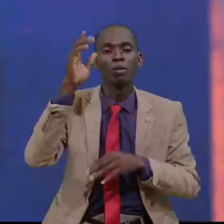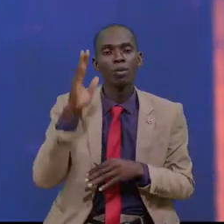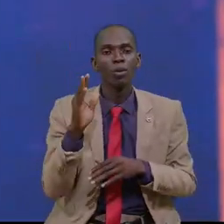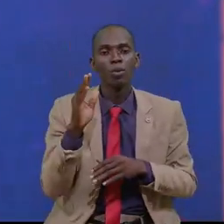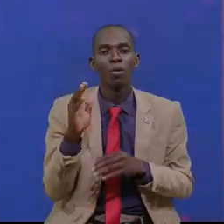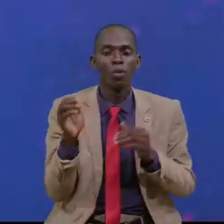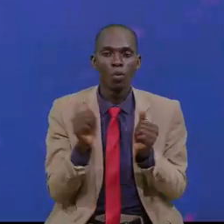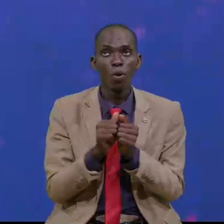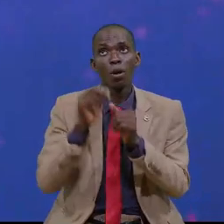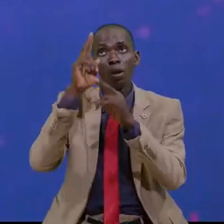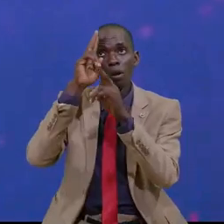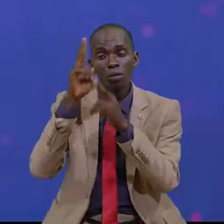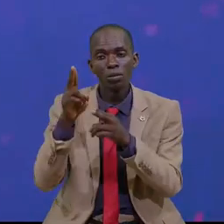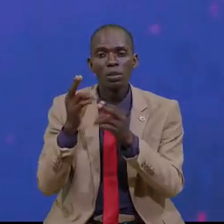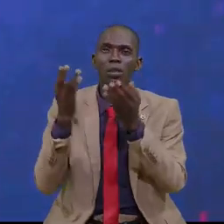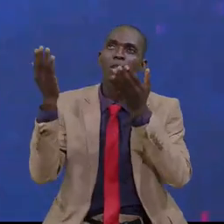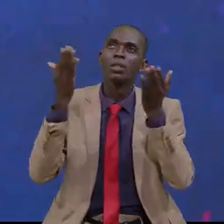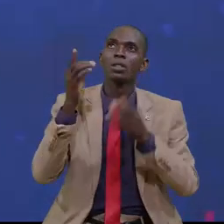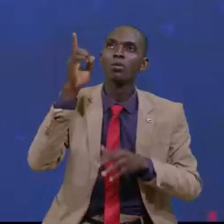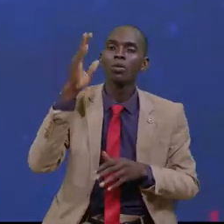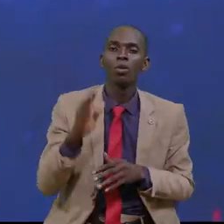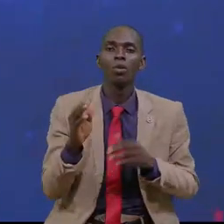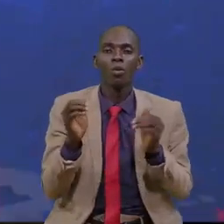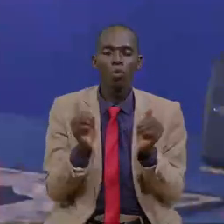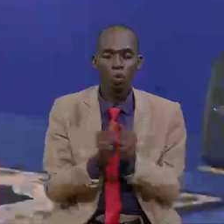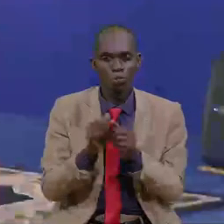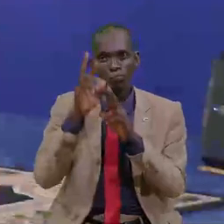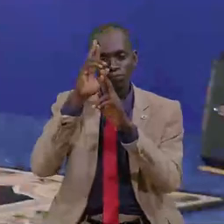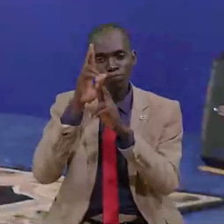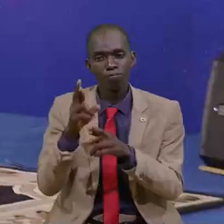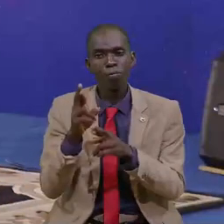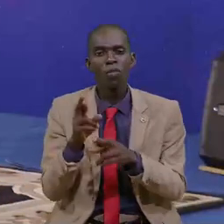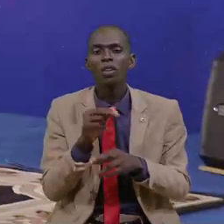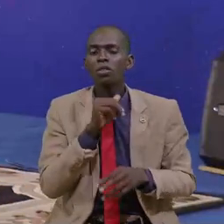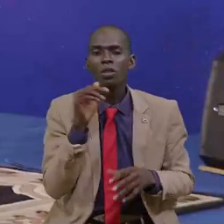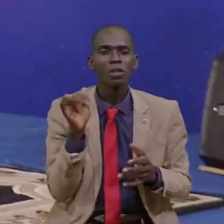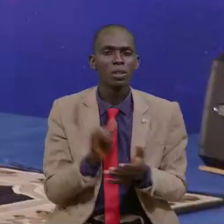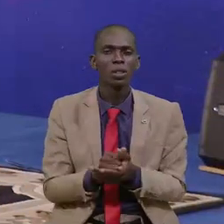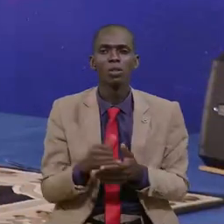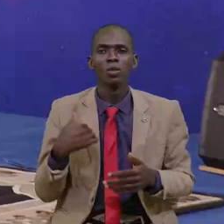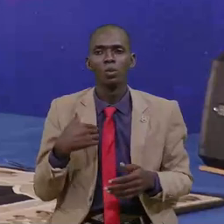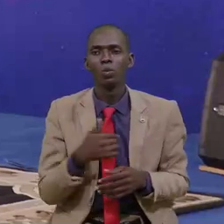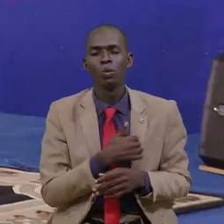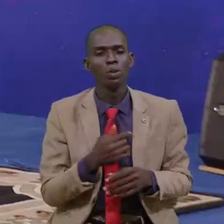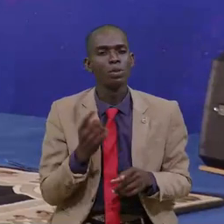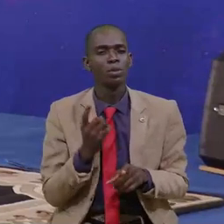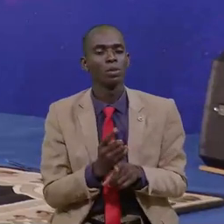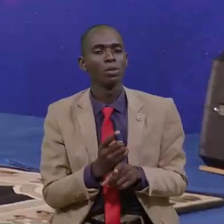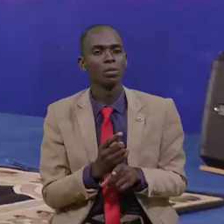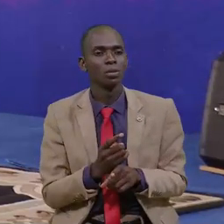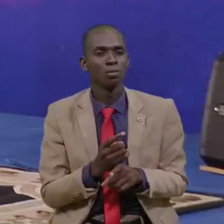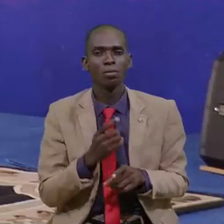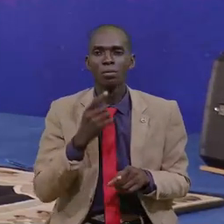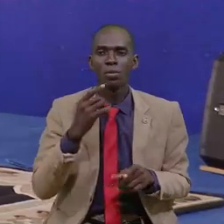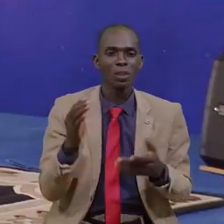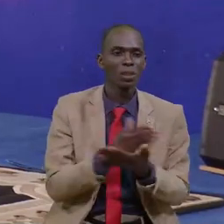un culte à Dieu avec honneur, rendre grâce à Dieu avec respect. n'est pas que nous chantons